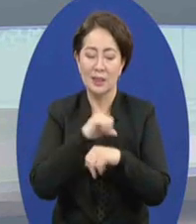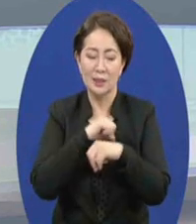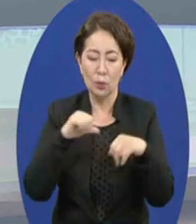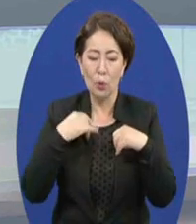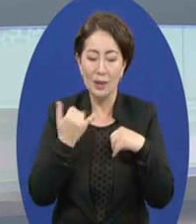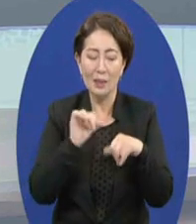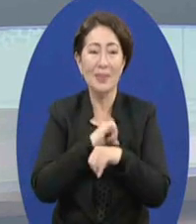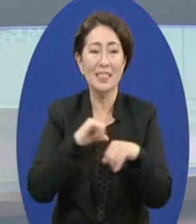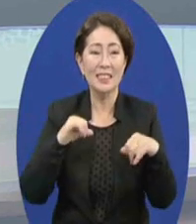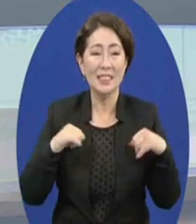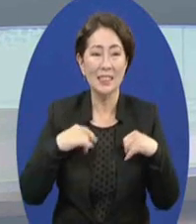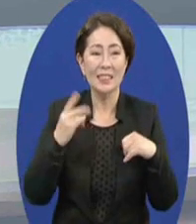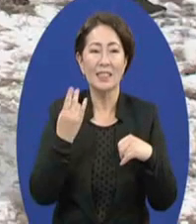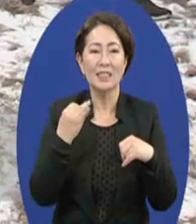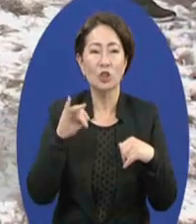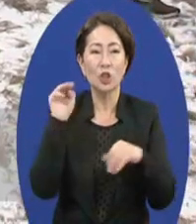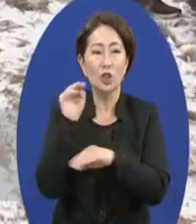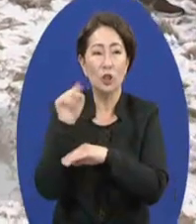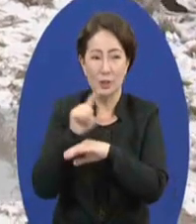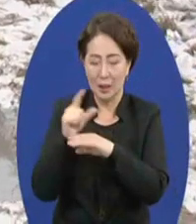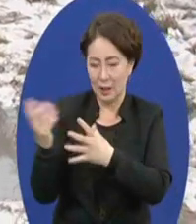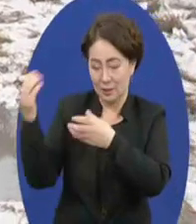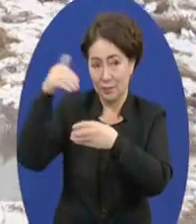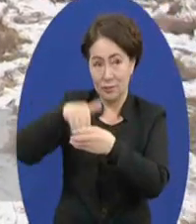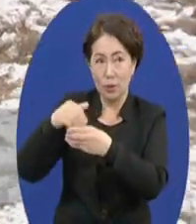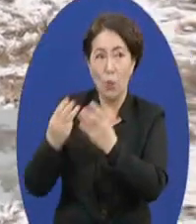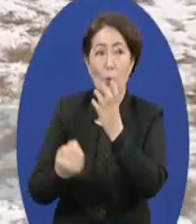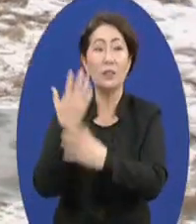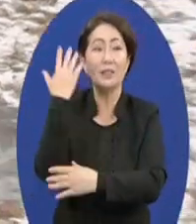төлөөлөгчд мод тарилаа.